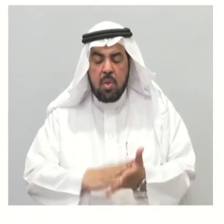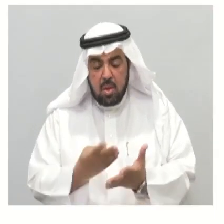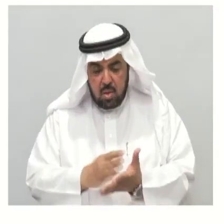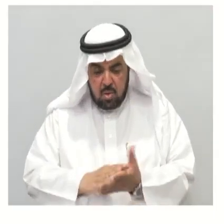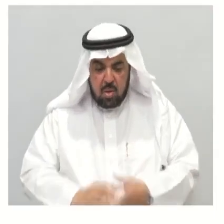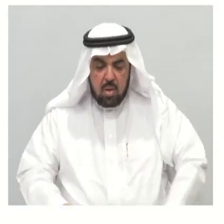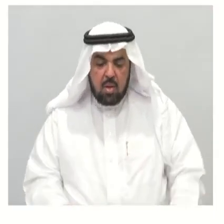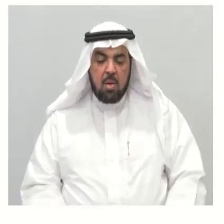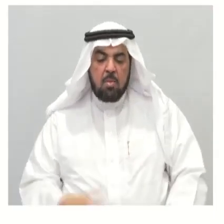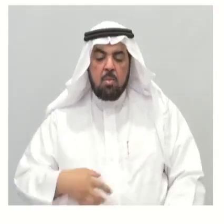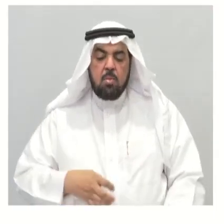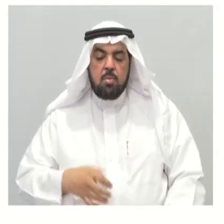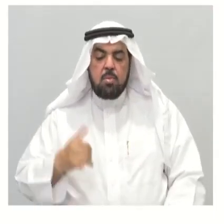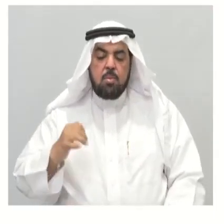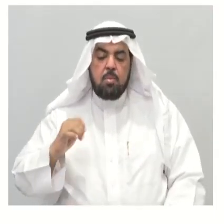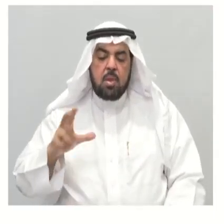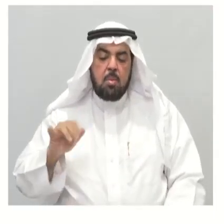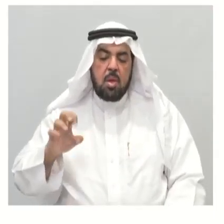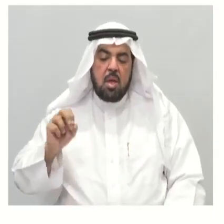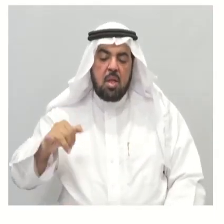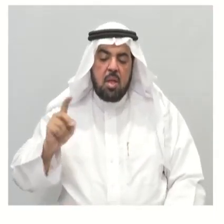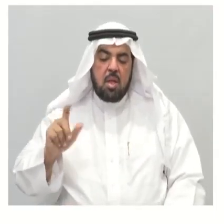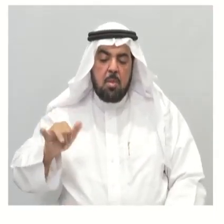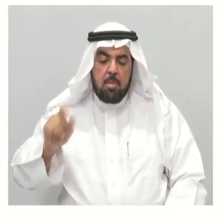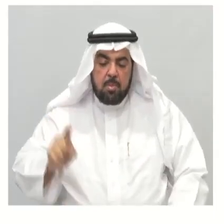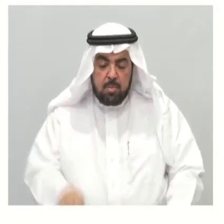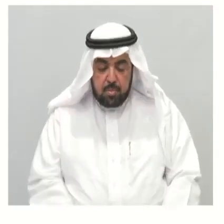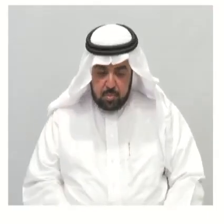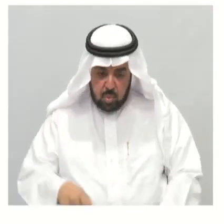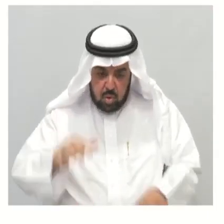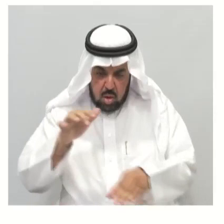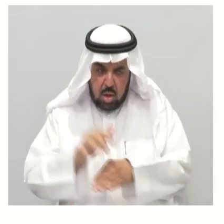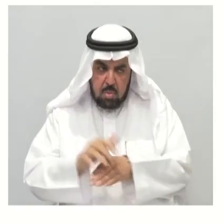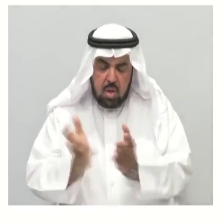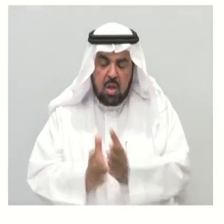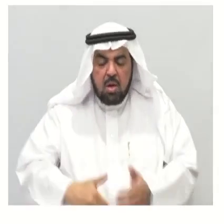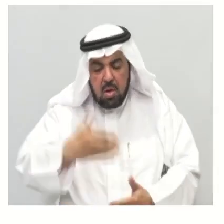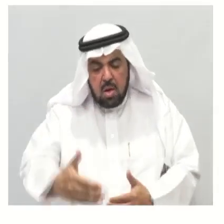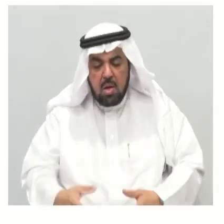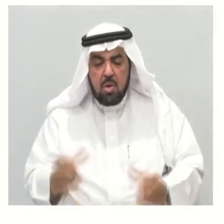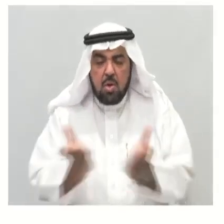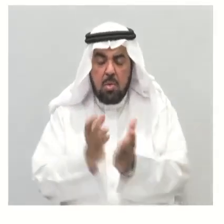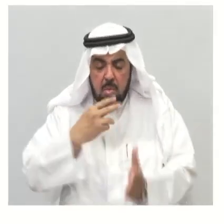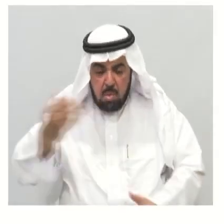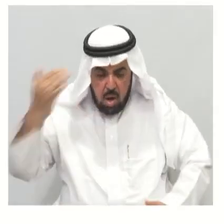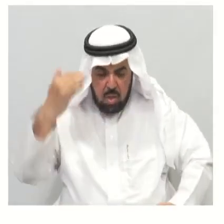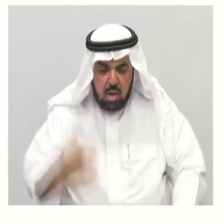الإشارة الدكتور محمد المقيطي. بإذن الله اليوم سنكمل ما بدأناه في الحصص الماضية،